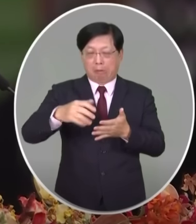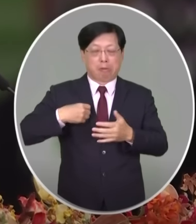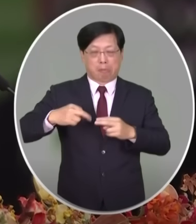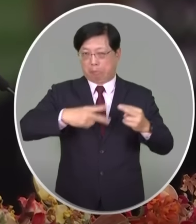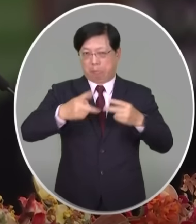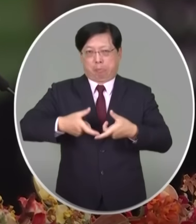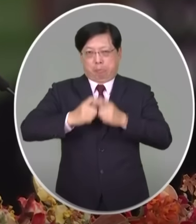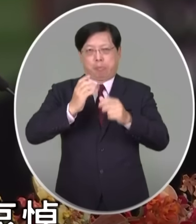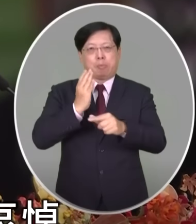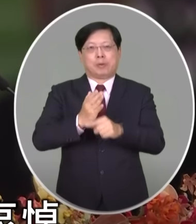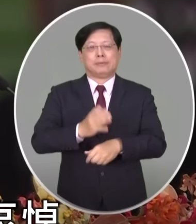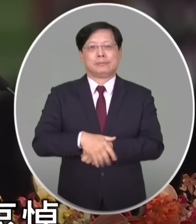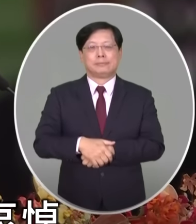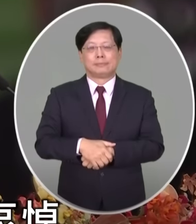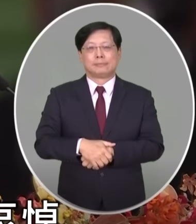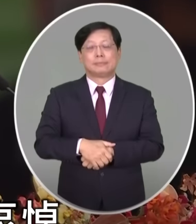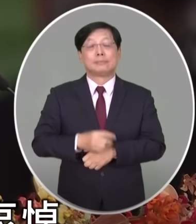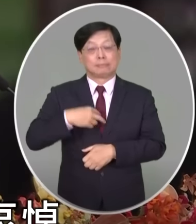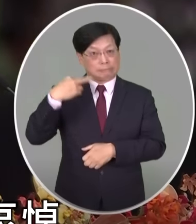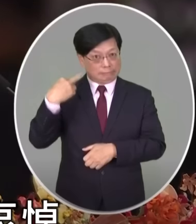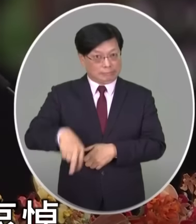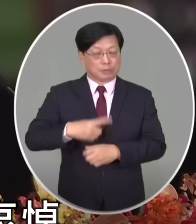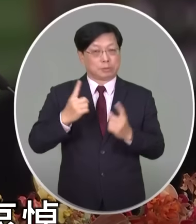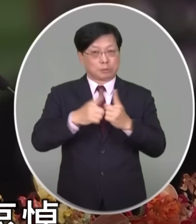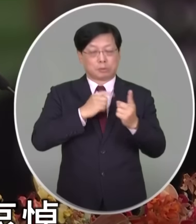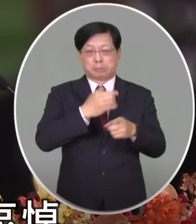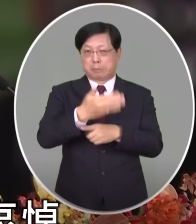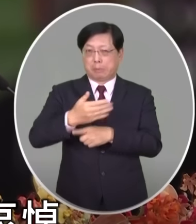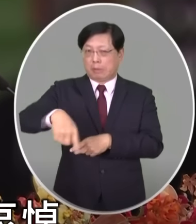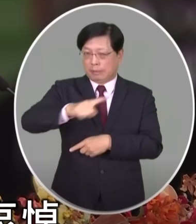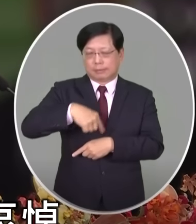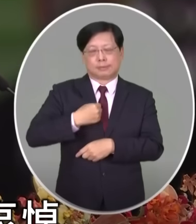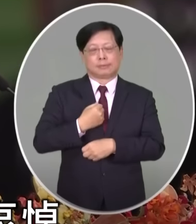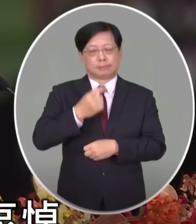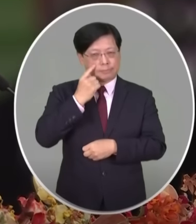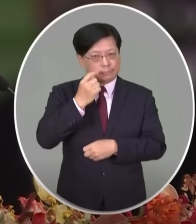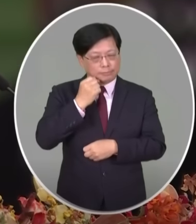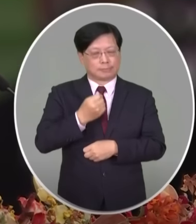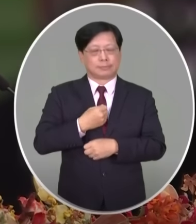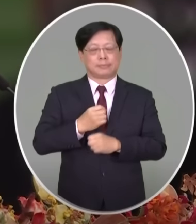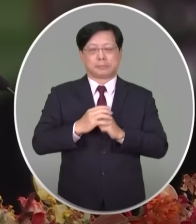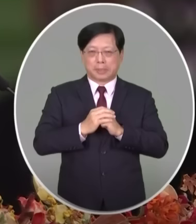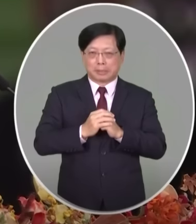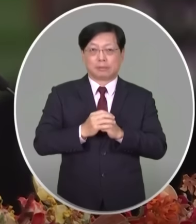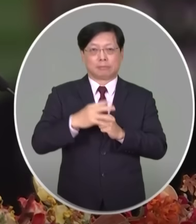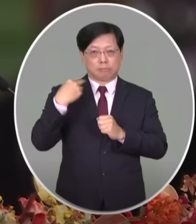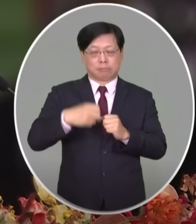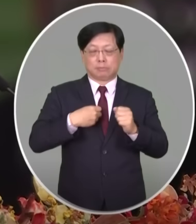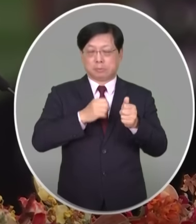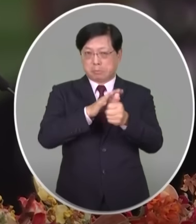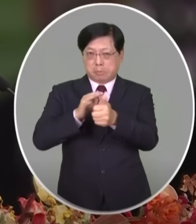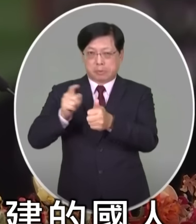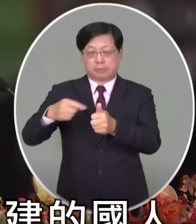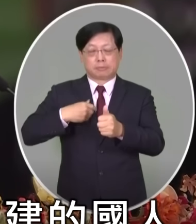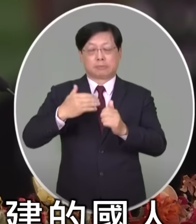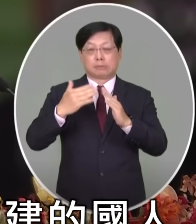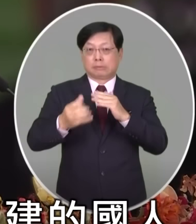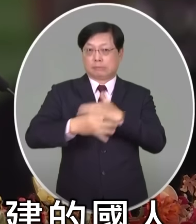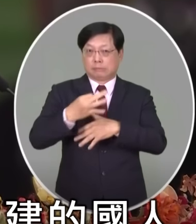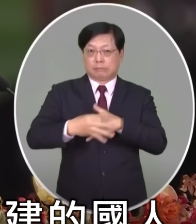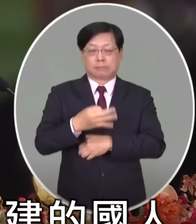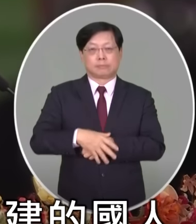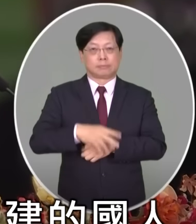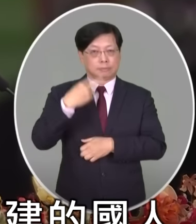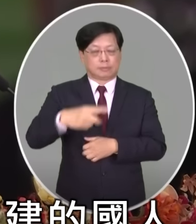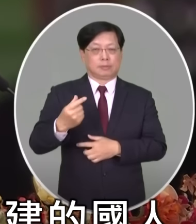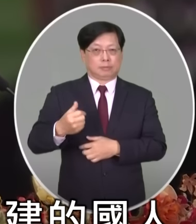行，我要再次向罹难者表示哀悼，慰问家属，我也要感谢